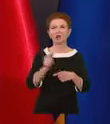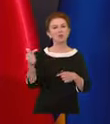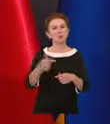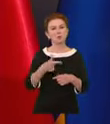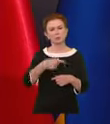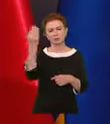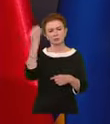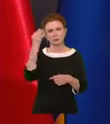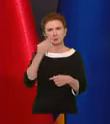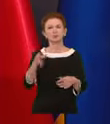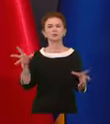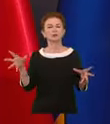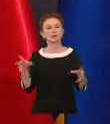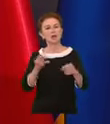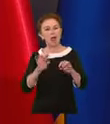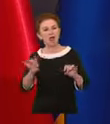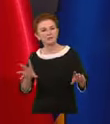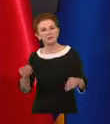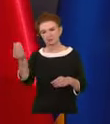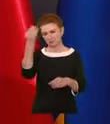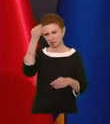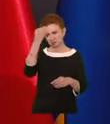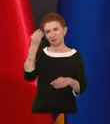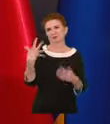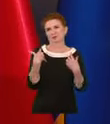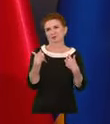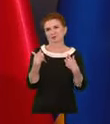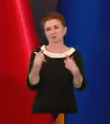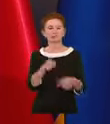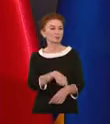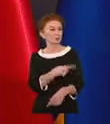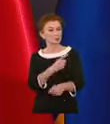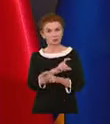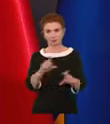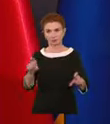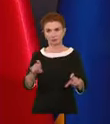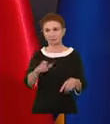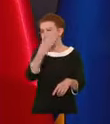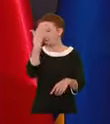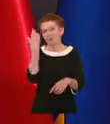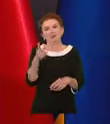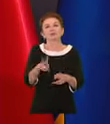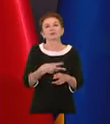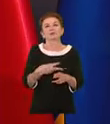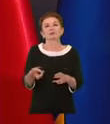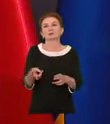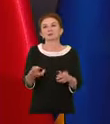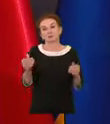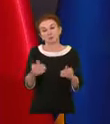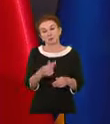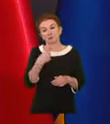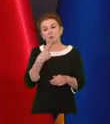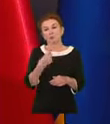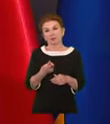epidemią przez najbliższy czas, czy dłuższy czas. Nie ma takich danych, które by mogły z